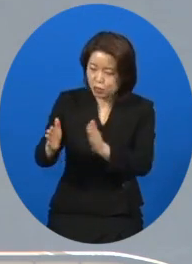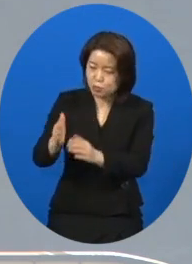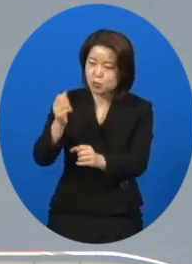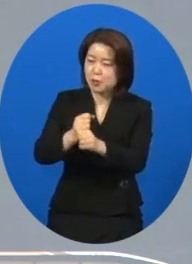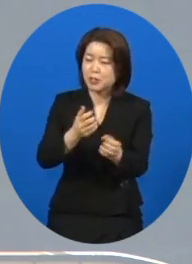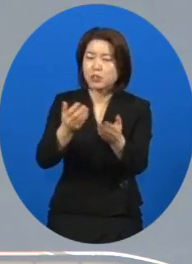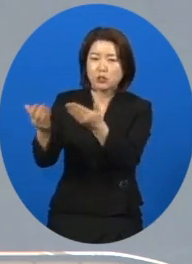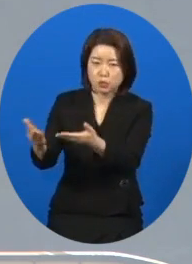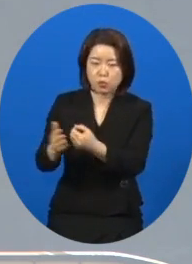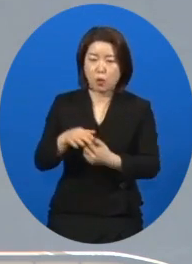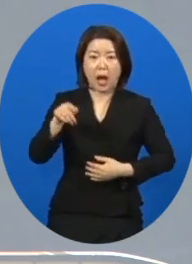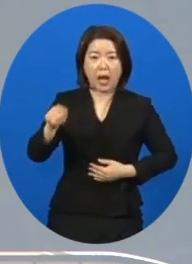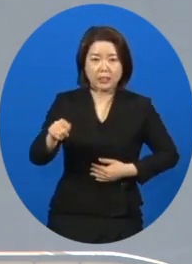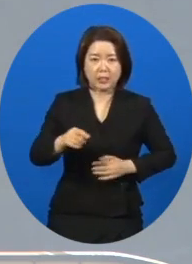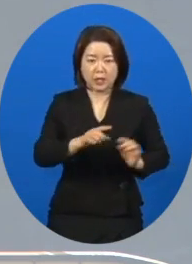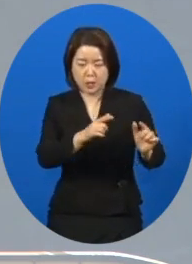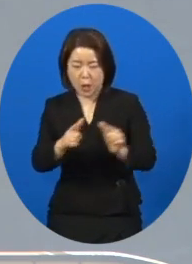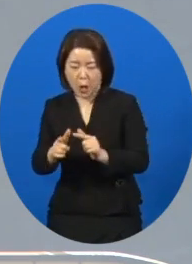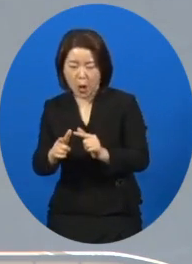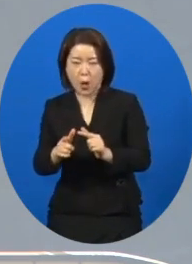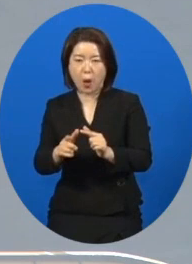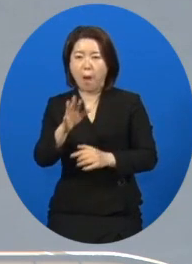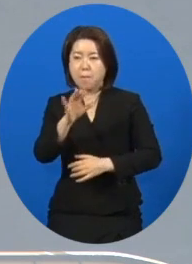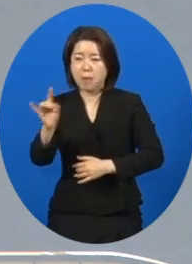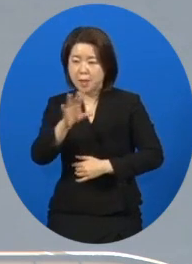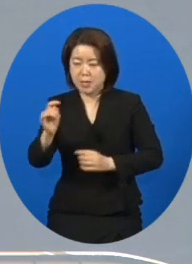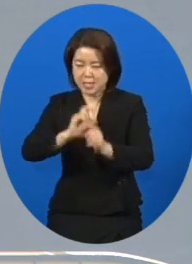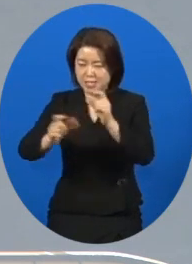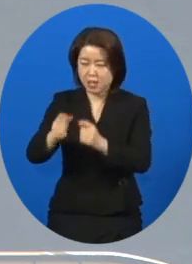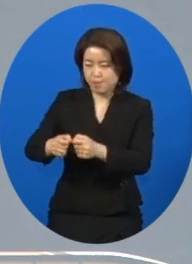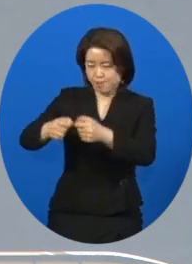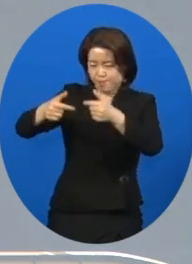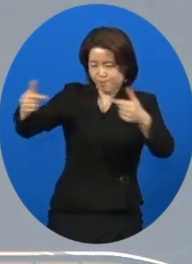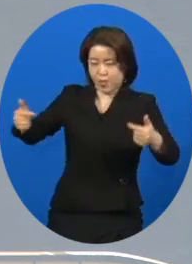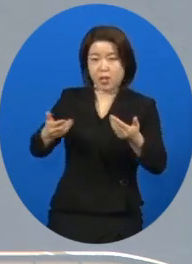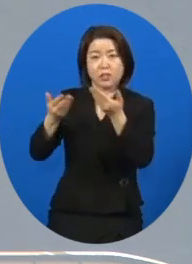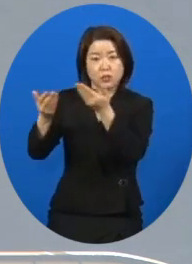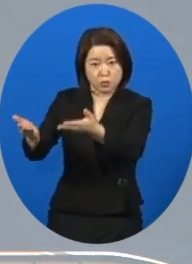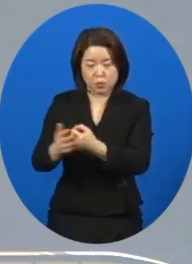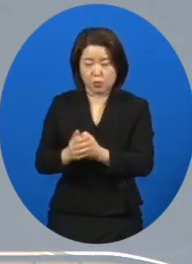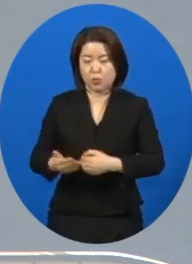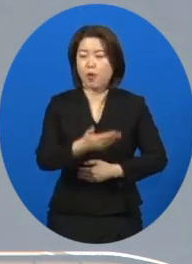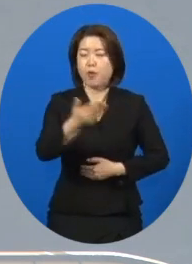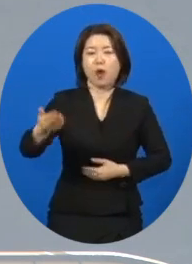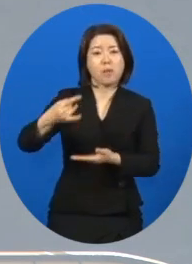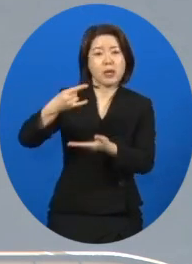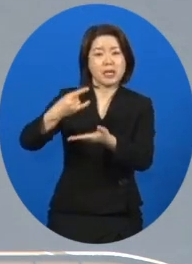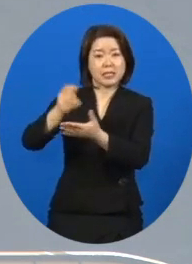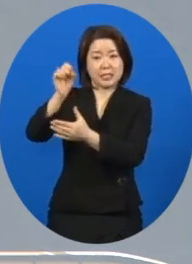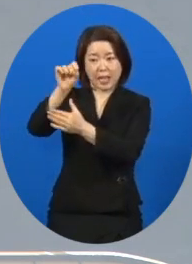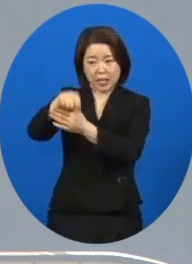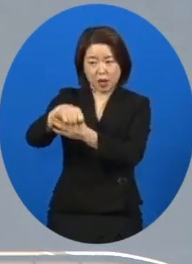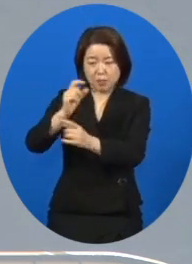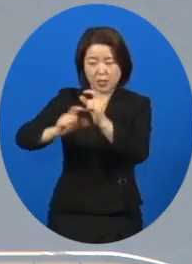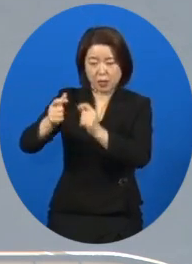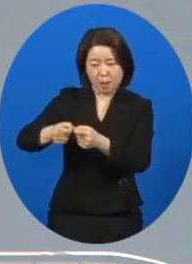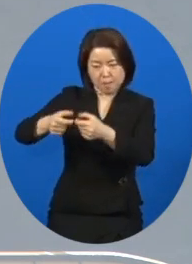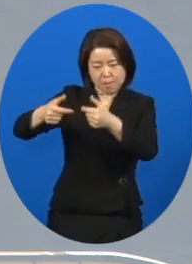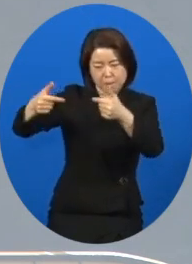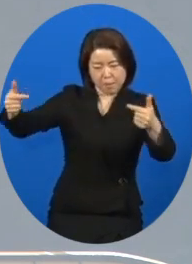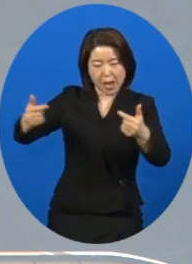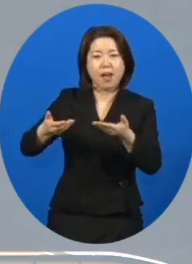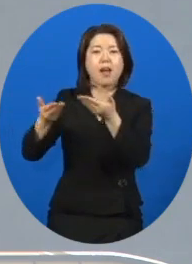주시고 그것을 여러 갑절로 늘려주시고 여러분의 의의 열매를 증가시켜 주실